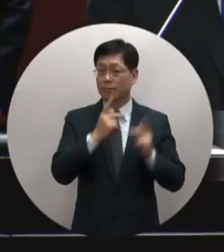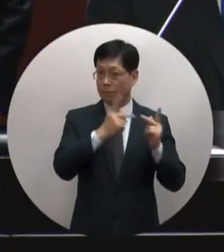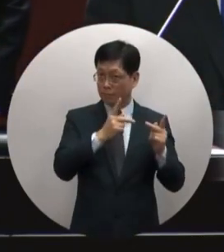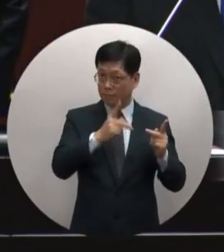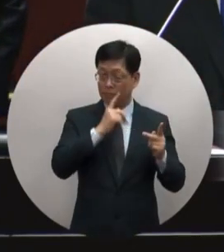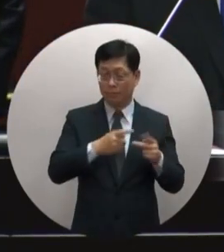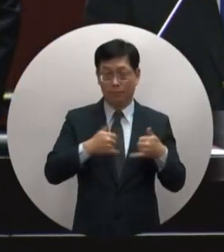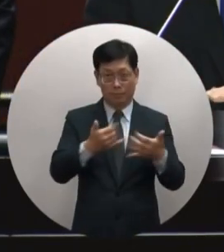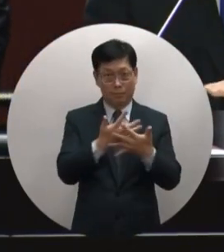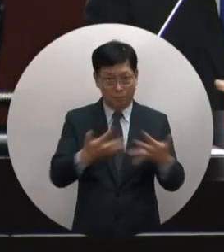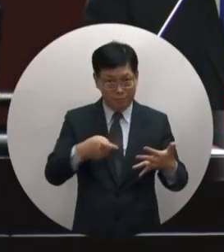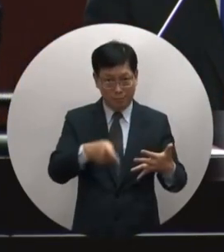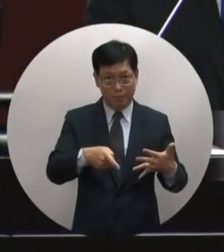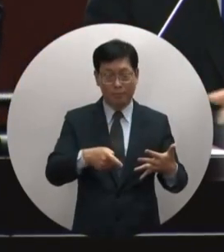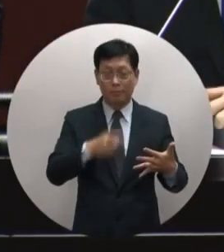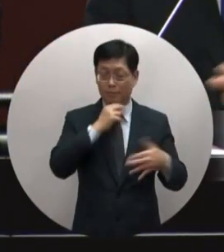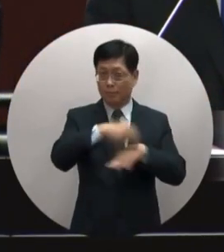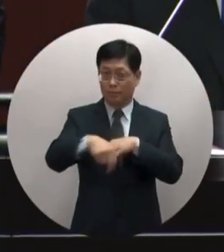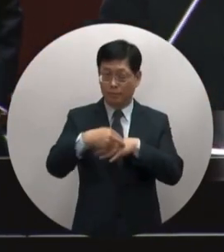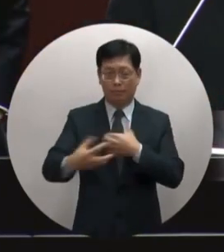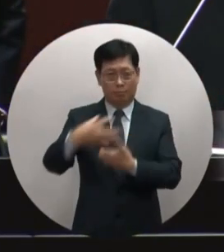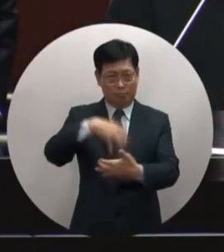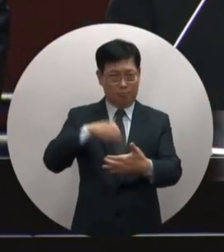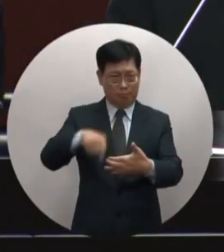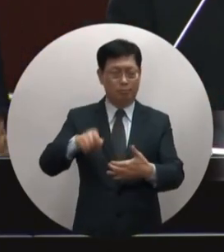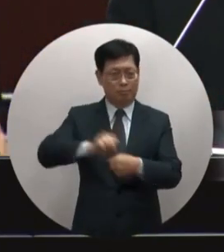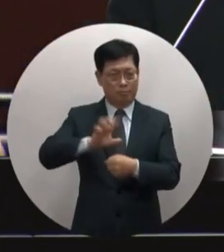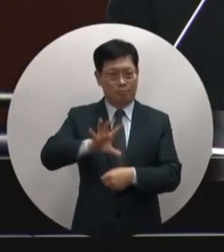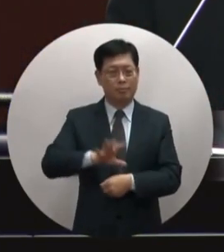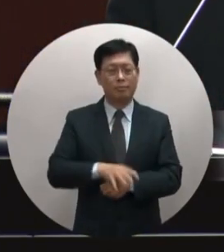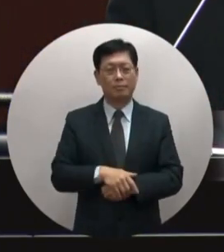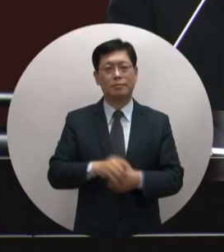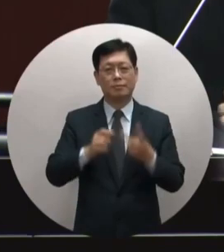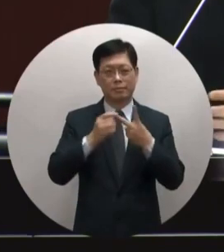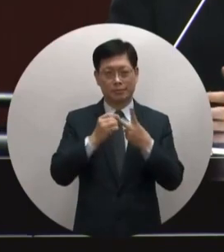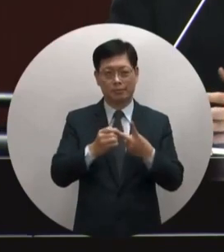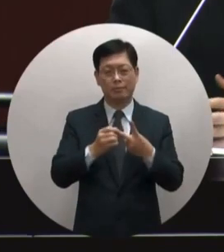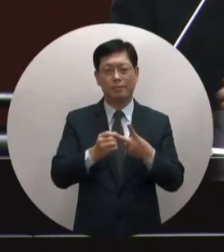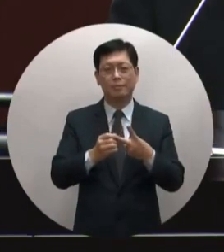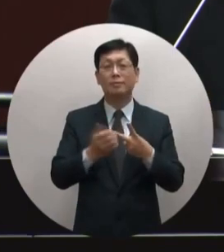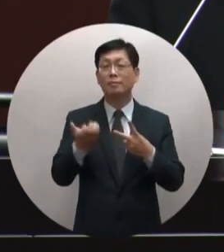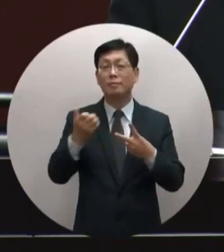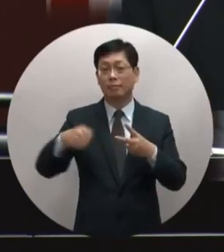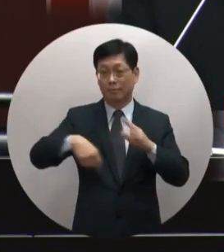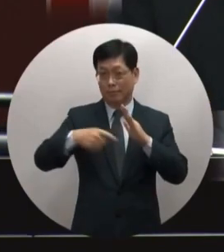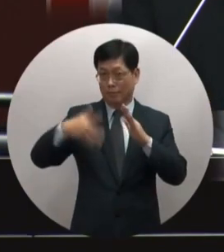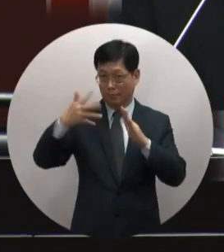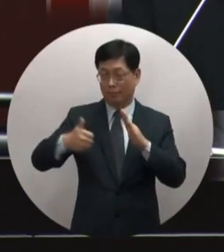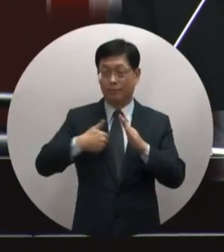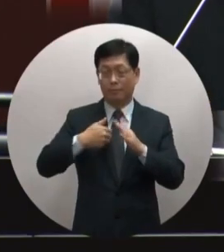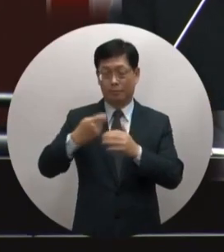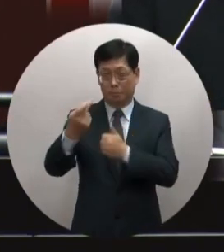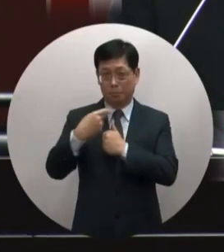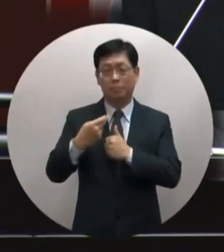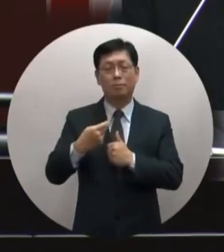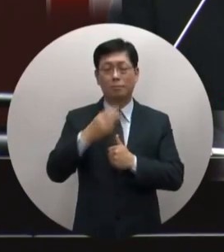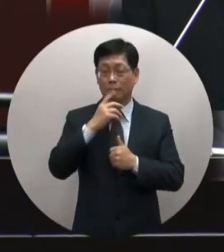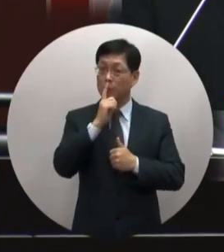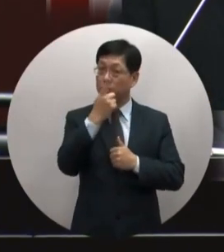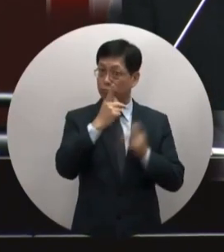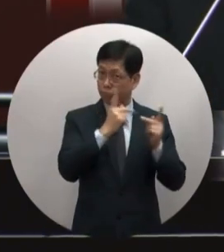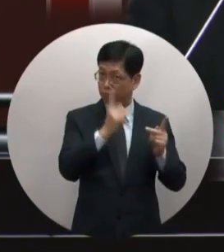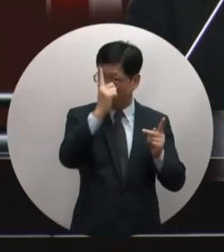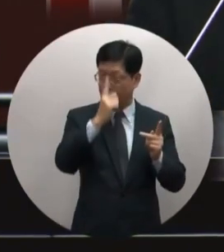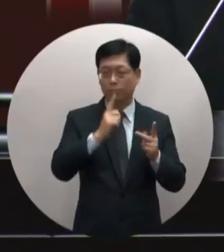運路網的規劃納入這一條線另外剛剛院長也特別指示不只是捷運